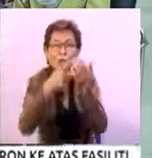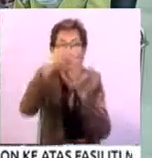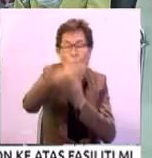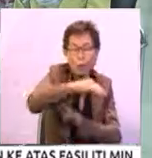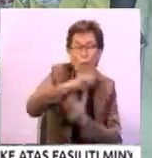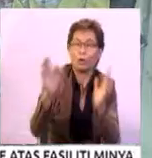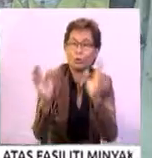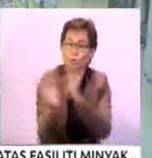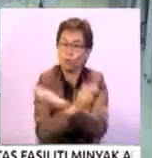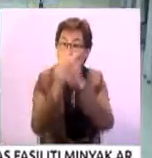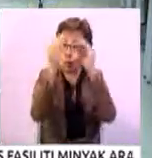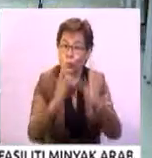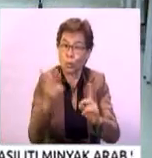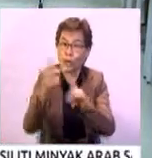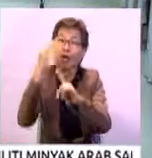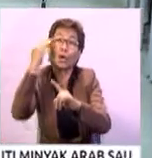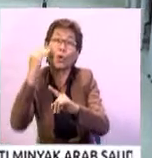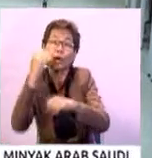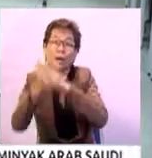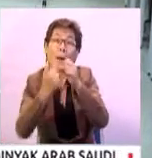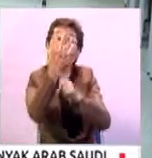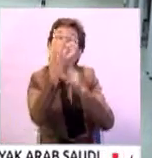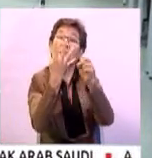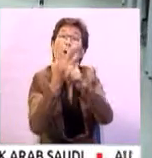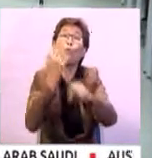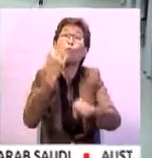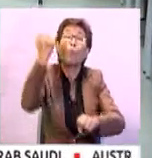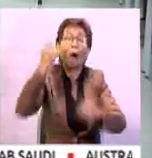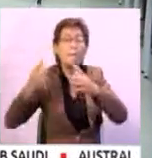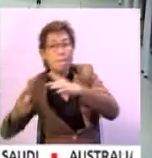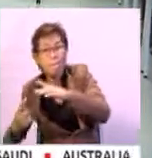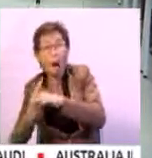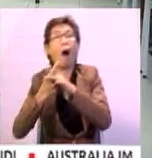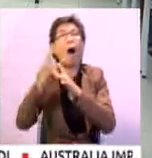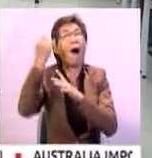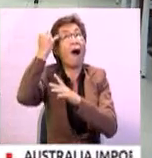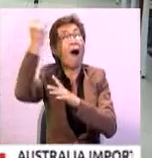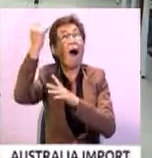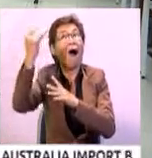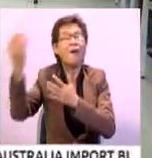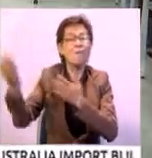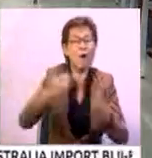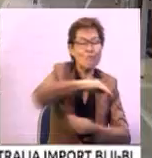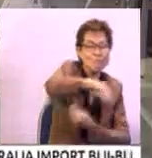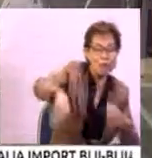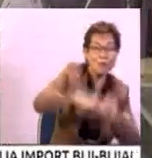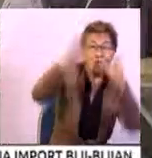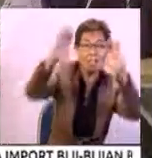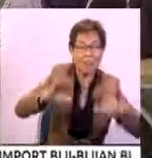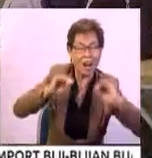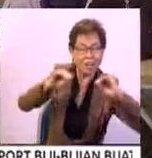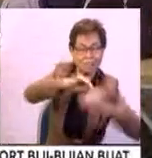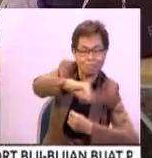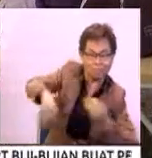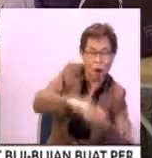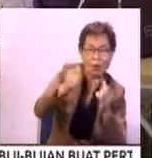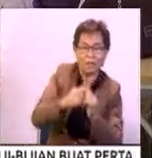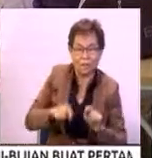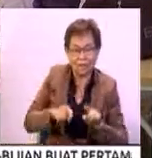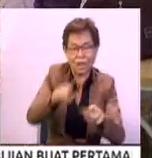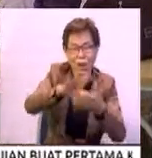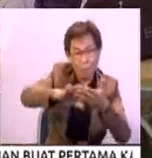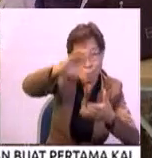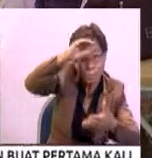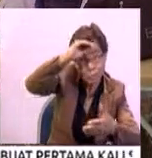pertukaran guru ke Korea 4 tahun lepas menjadi pencetus kepadanya membawa transformasi kaedah pengajaran seiring dengan